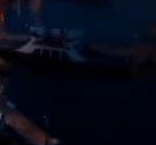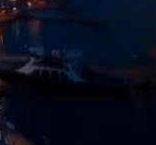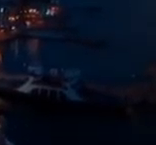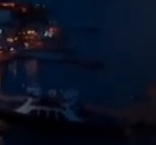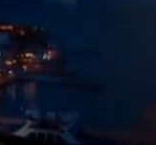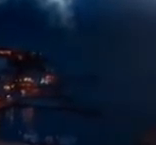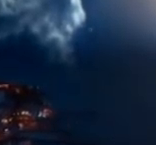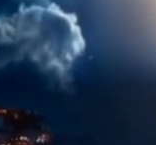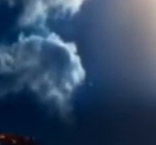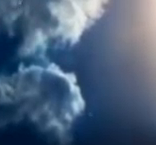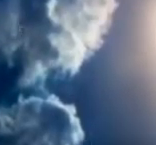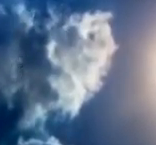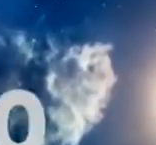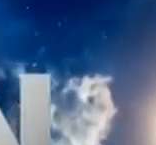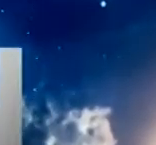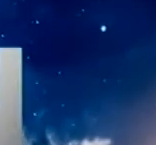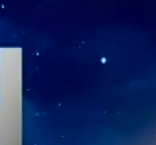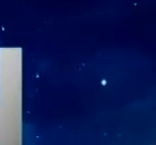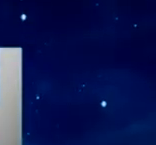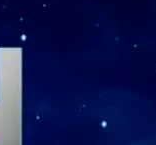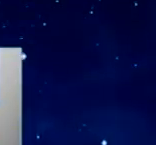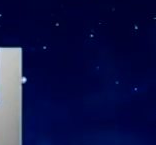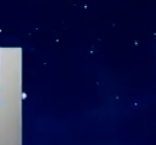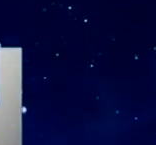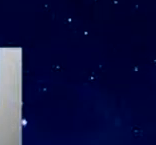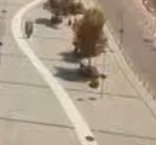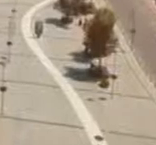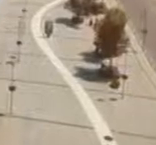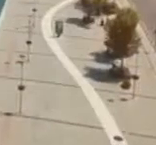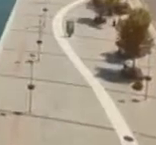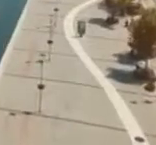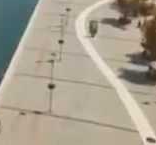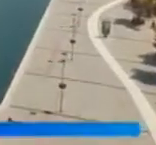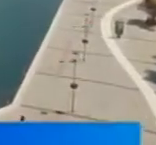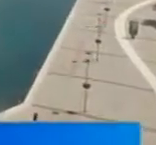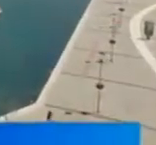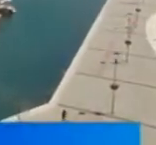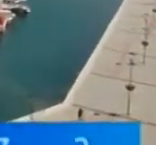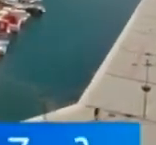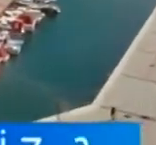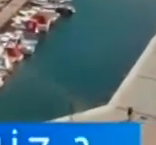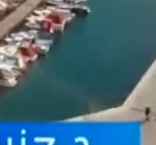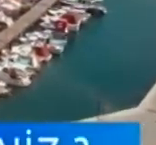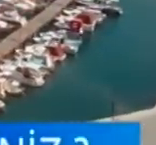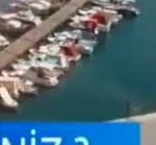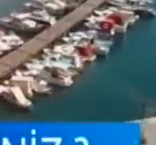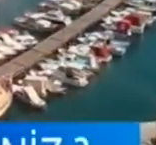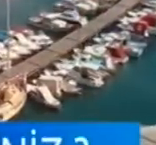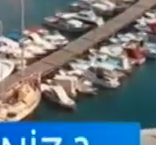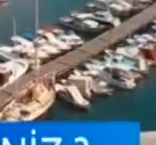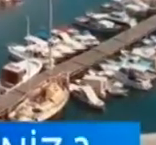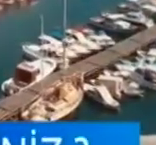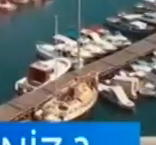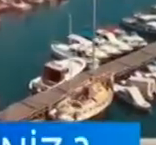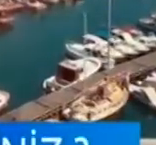Çanakkale'nin sesi Ton TV ve Radyo Ton'dan büyük fırsat. Çanakkale bölgesinde işletme sahibi misiniz?